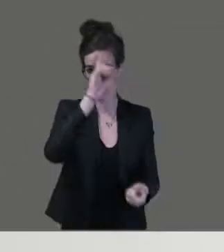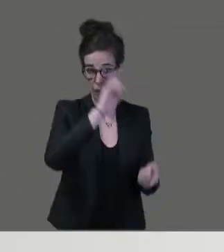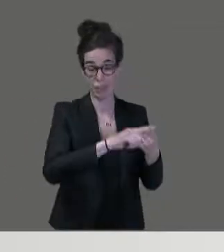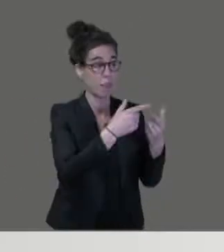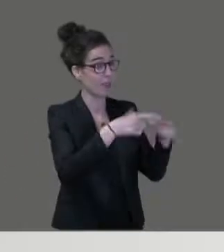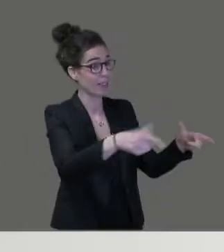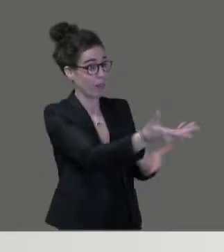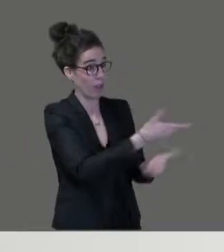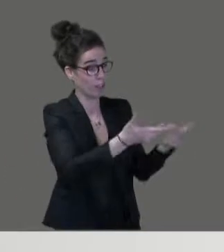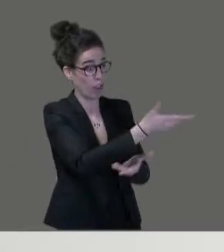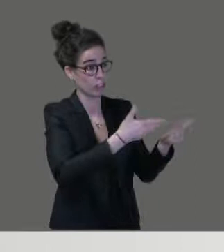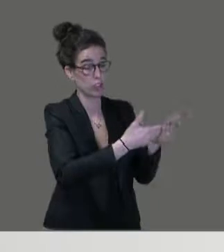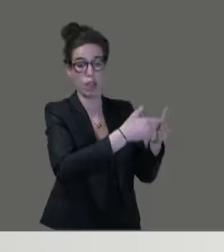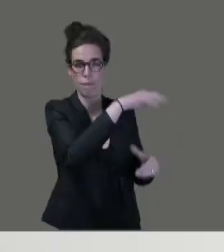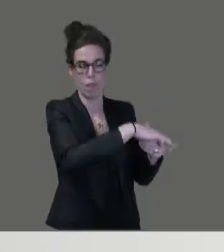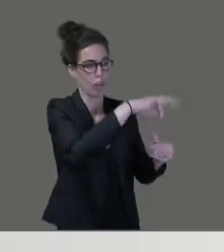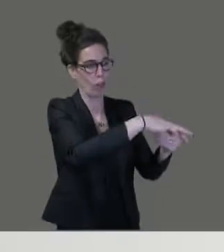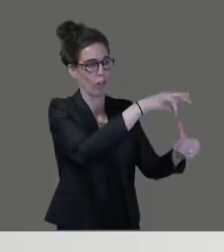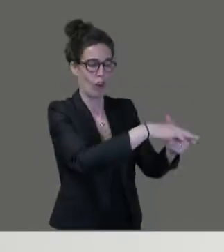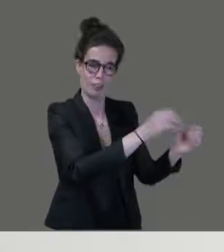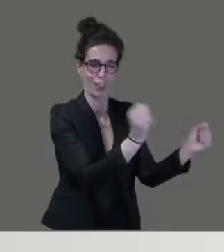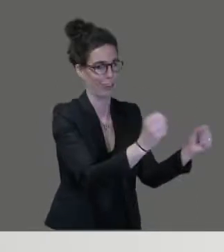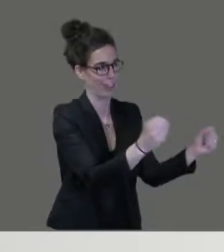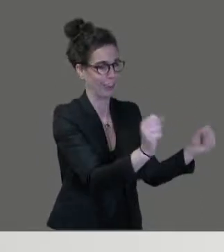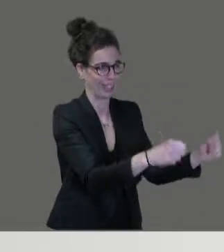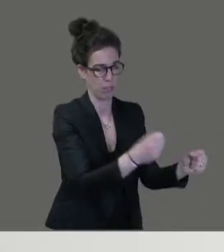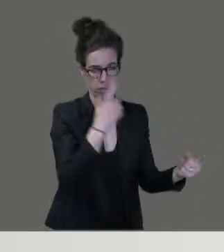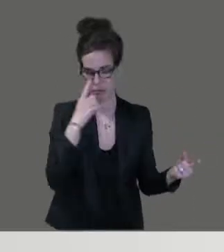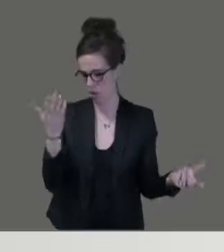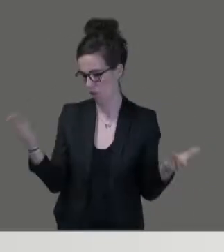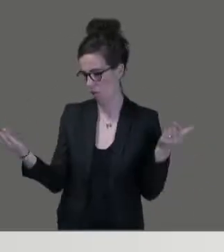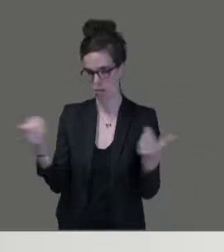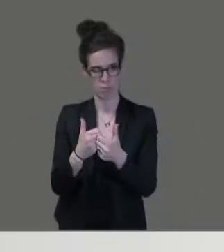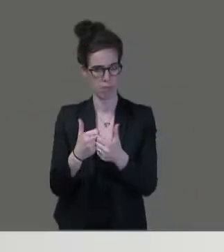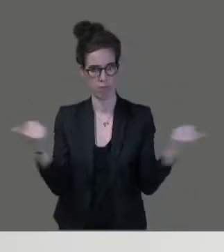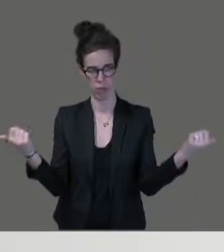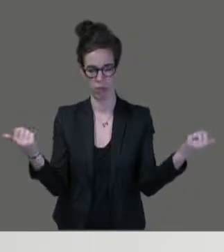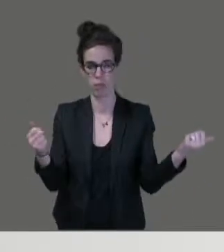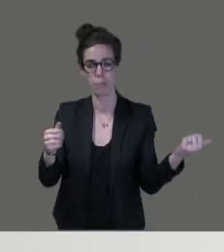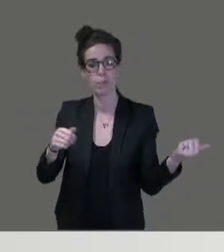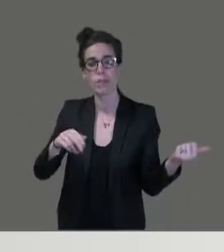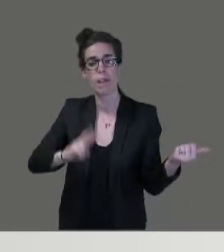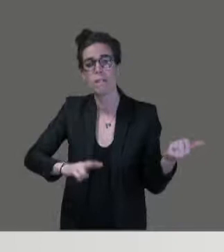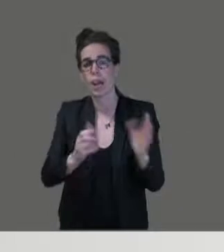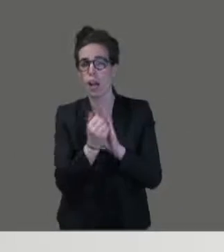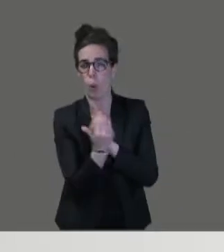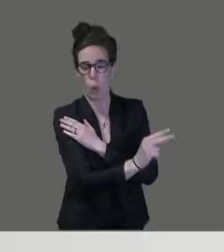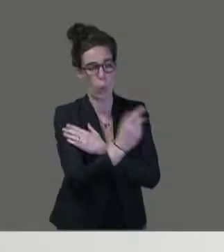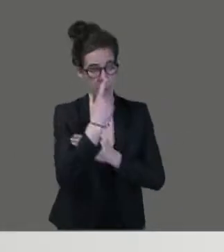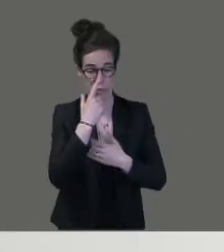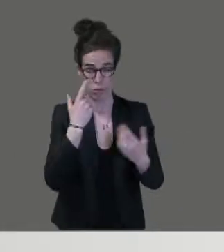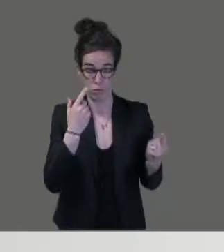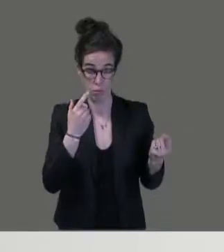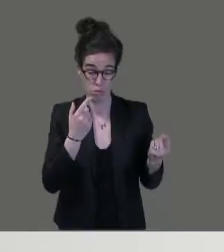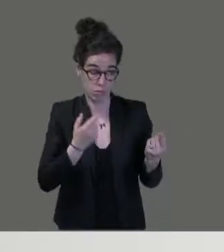libre-échange. Ce jeu de rôle et d'équilibriste serait presque distrayant s'il ne s'agissait pas d'enjeux essentiels pour